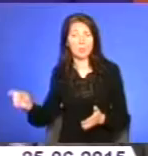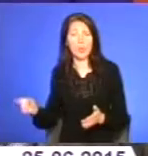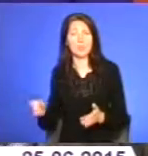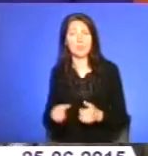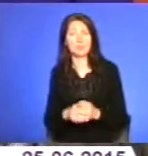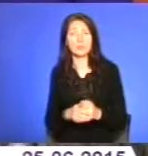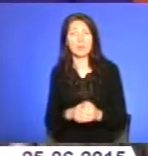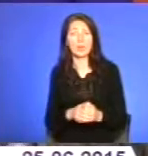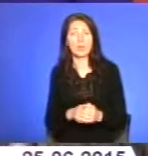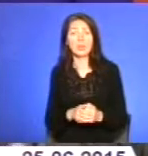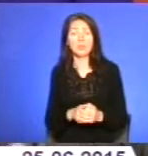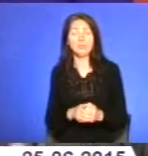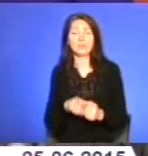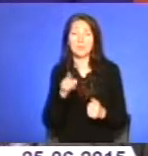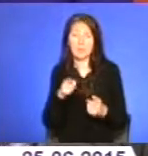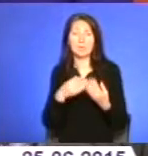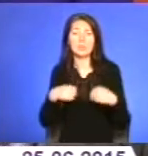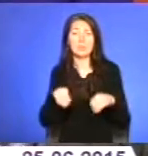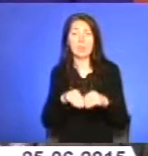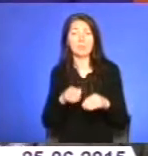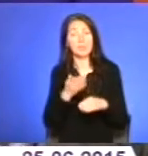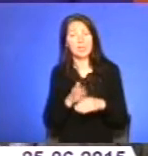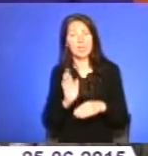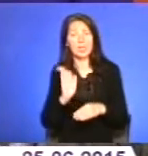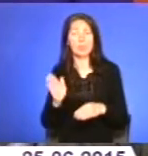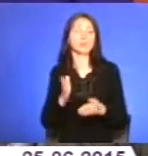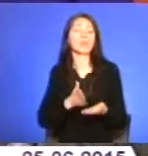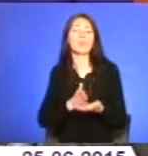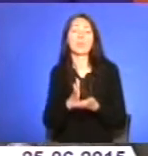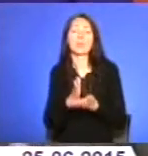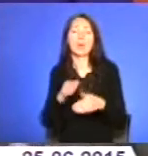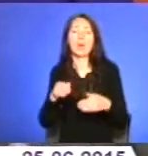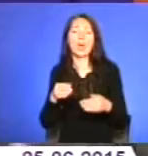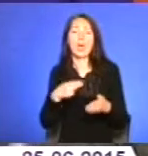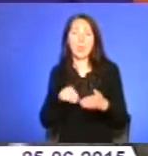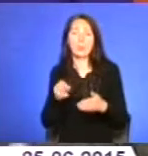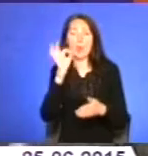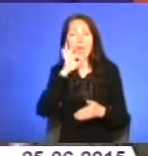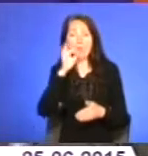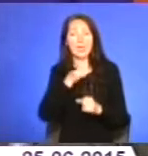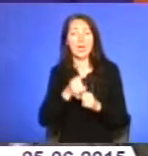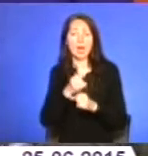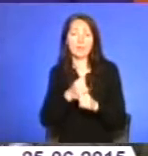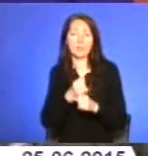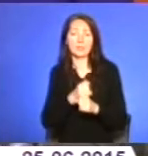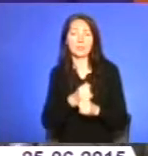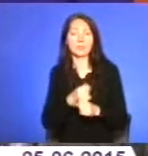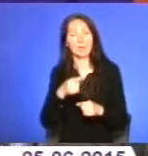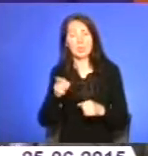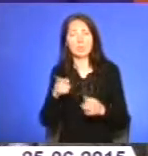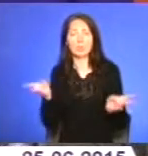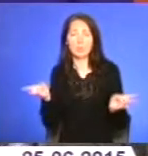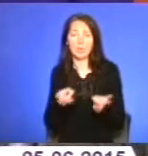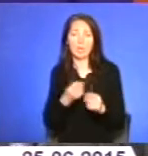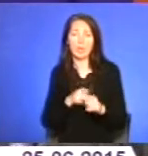військовослужбовців та їхніх сімей. Частина буде спрямована на придбання лікарств і на інші